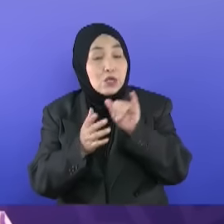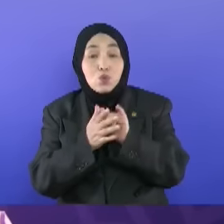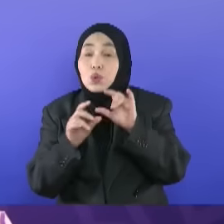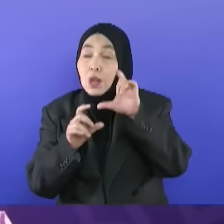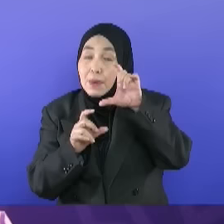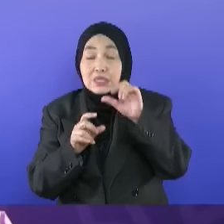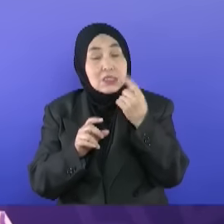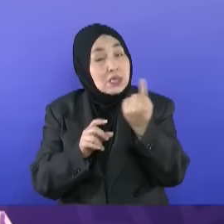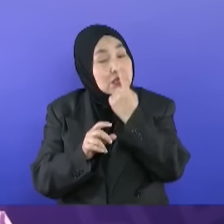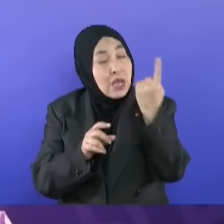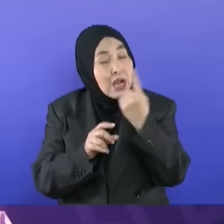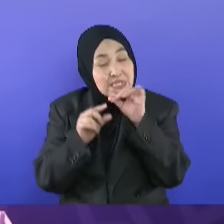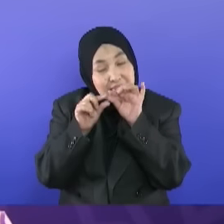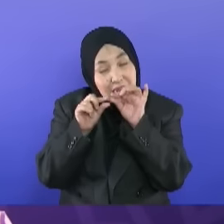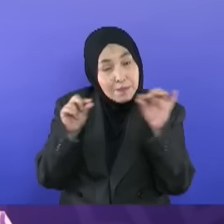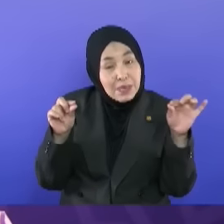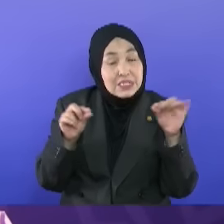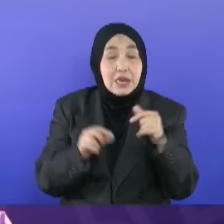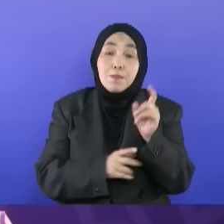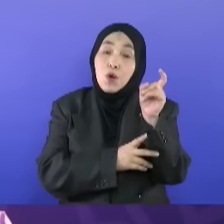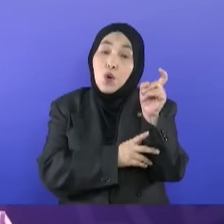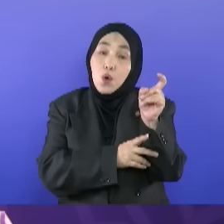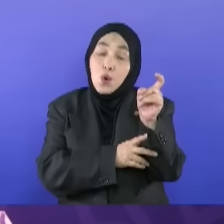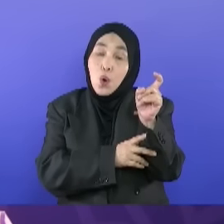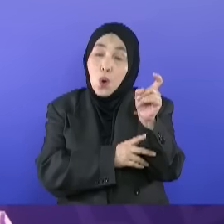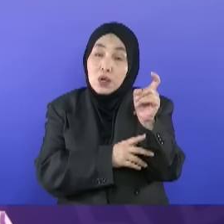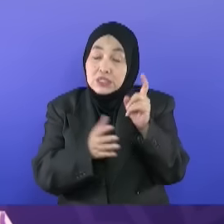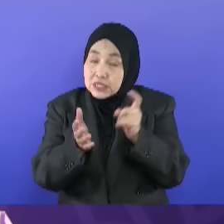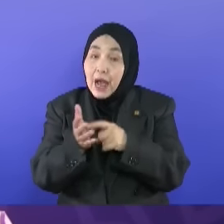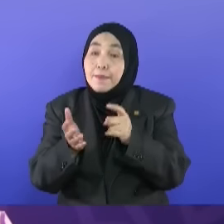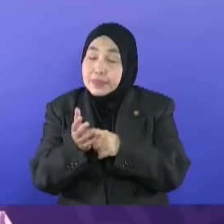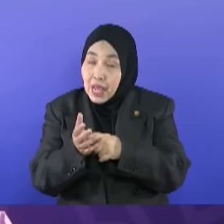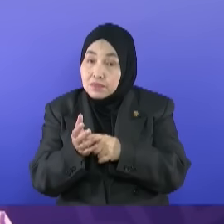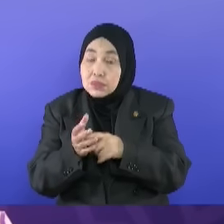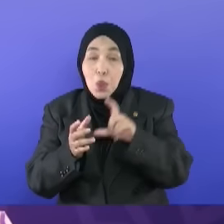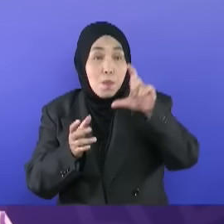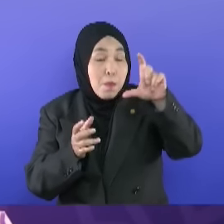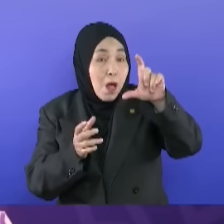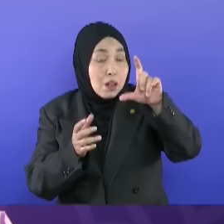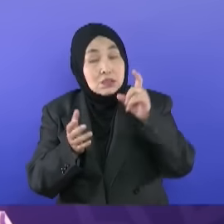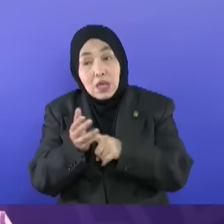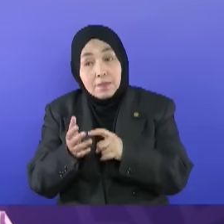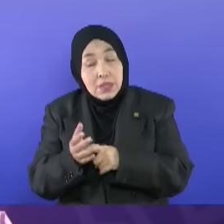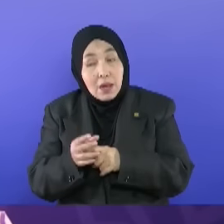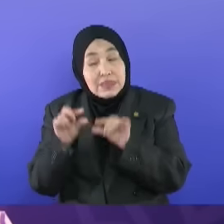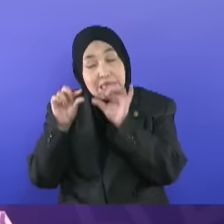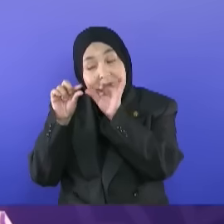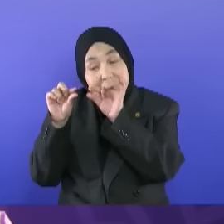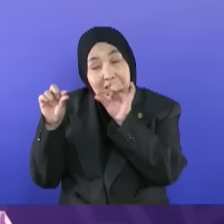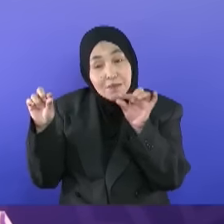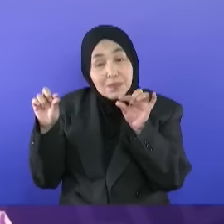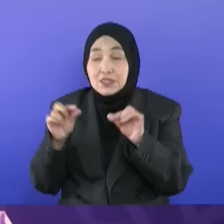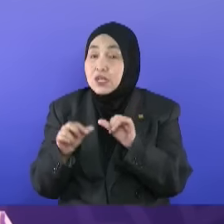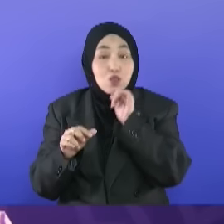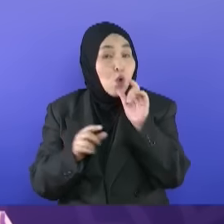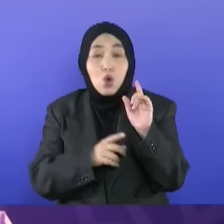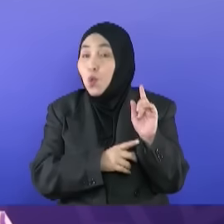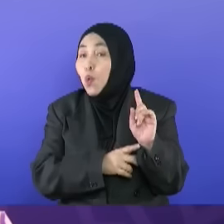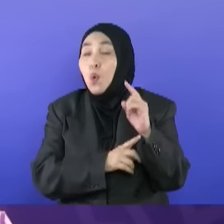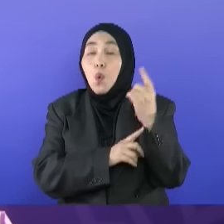sentiasa nipis. Adun ra ada ketika dia tebal, ada ketika dia nipis bukan sentiasa